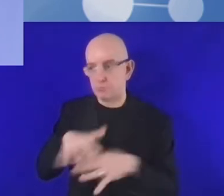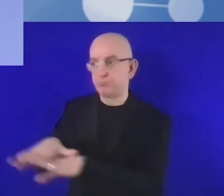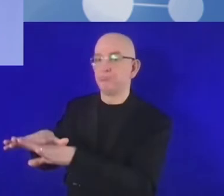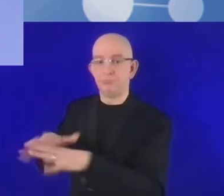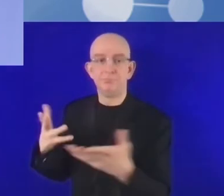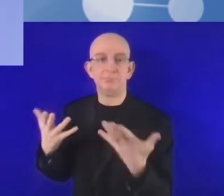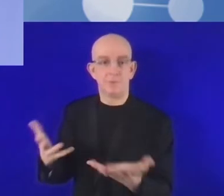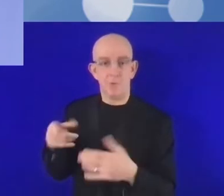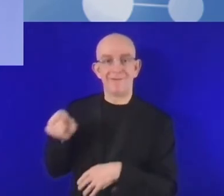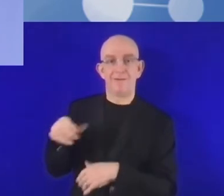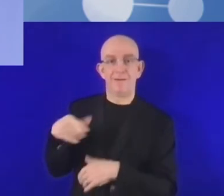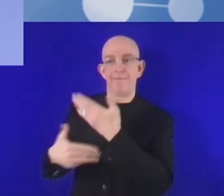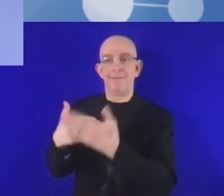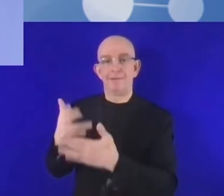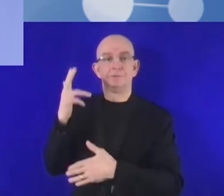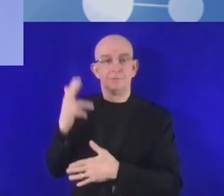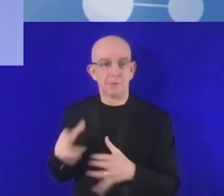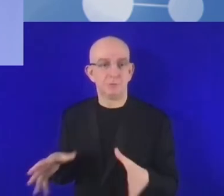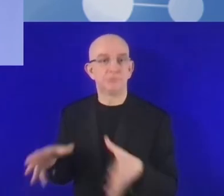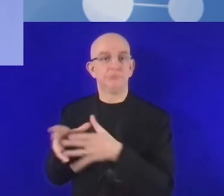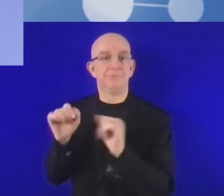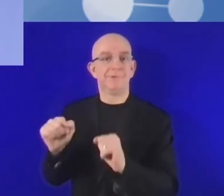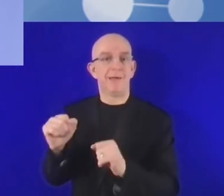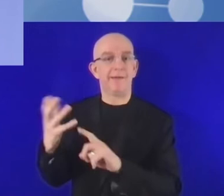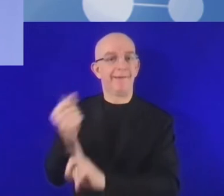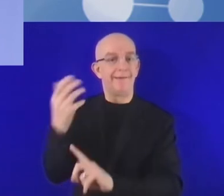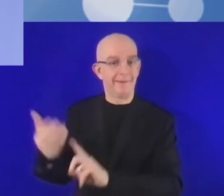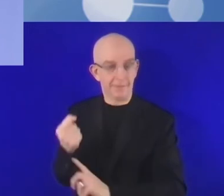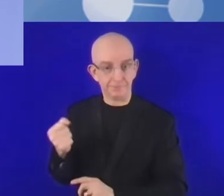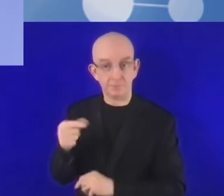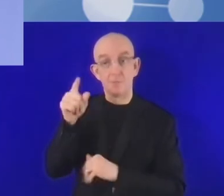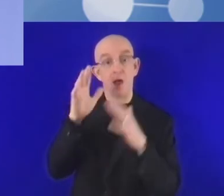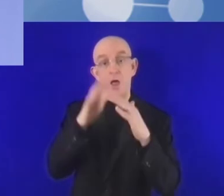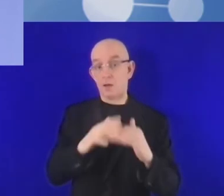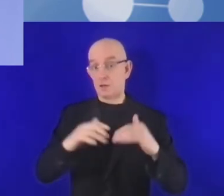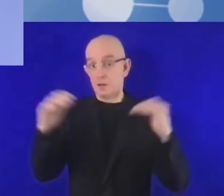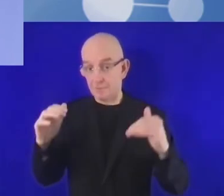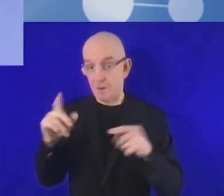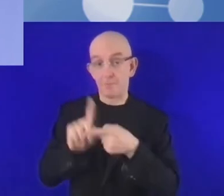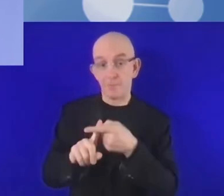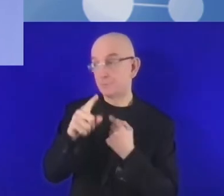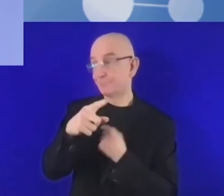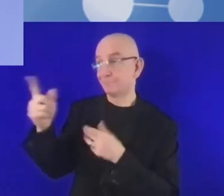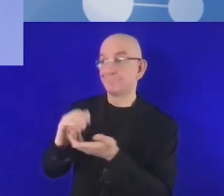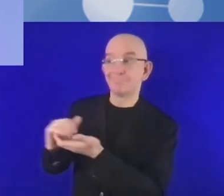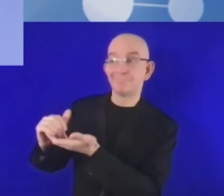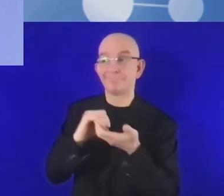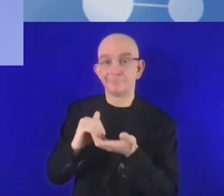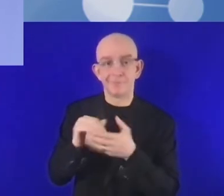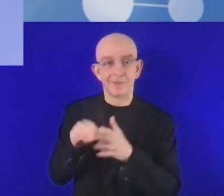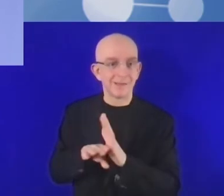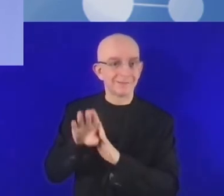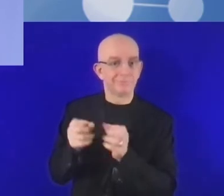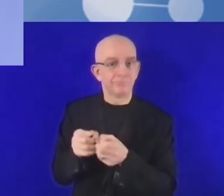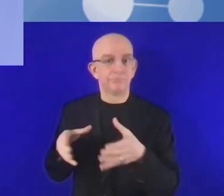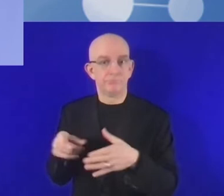现自己的梦想。在私营企业方面，应该和公共事业单